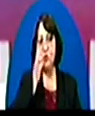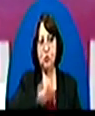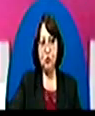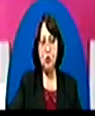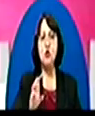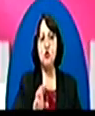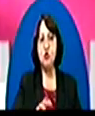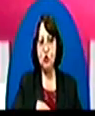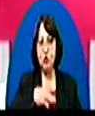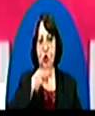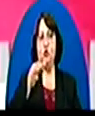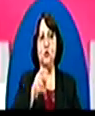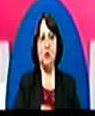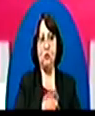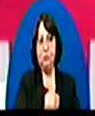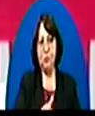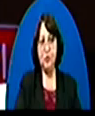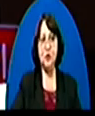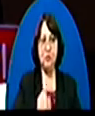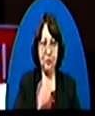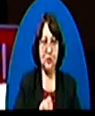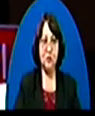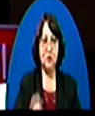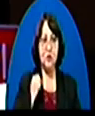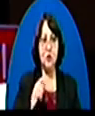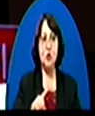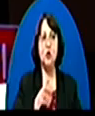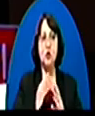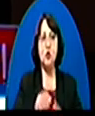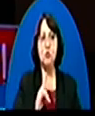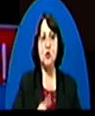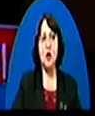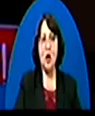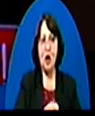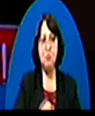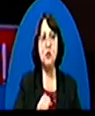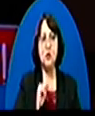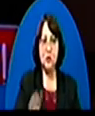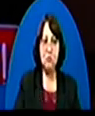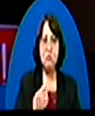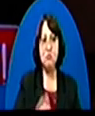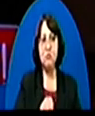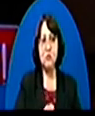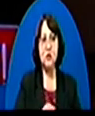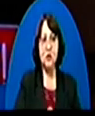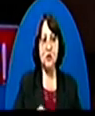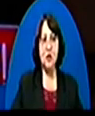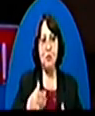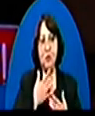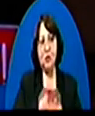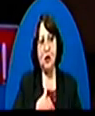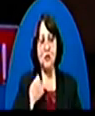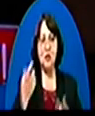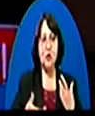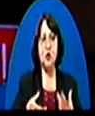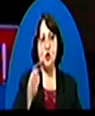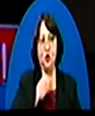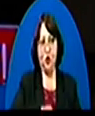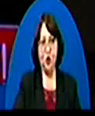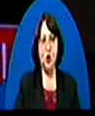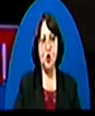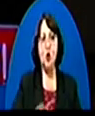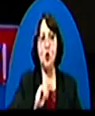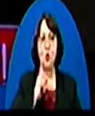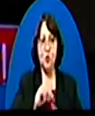цаг мөчөөсөө хичээл зүтгэх бол. Өсвөл аймгийн хөгжил төсөлд ард түмнийхээ амар тайван, ажилтай амьдралын төлөө